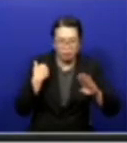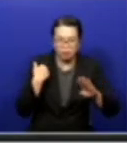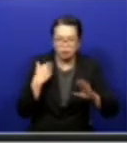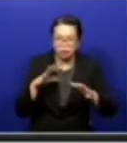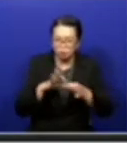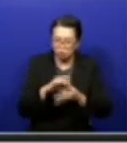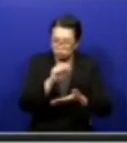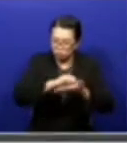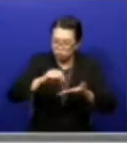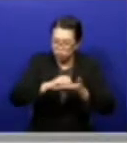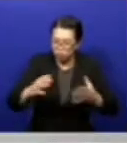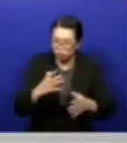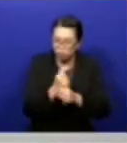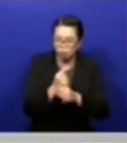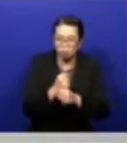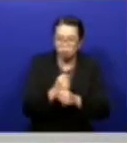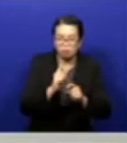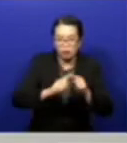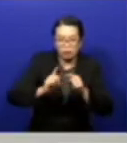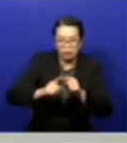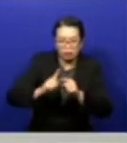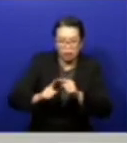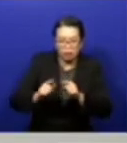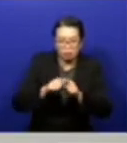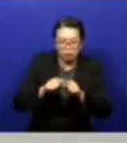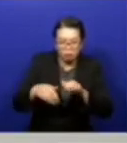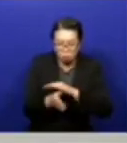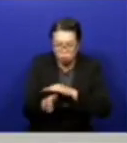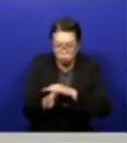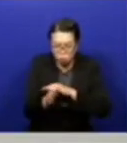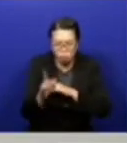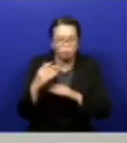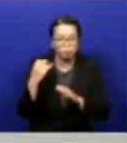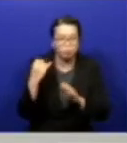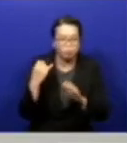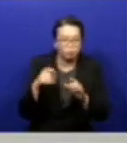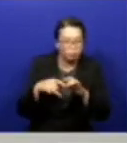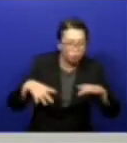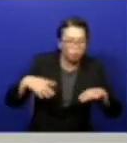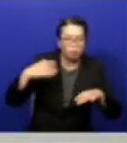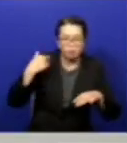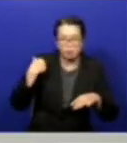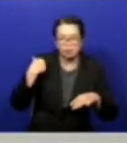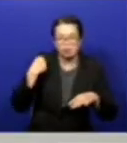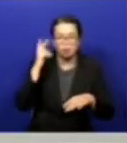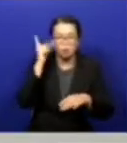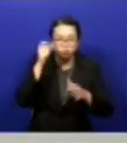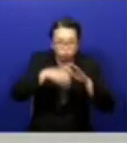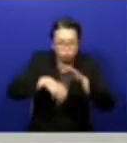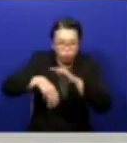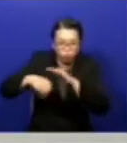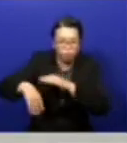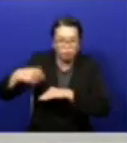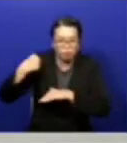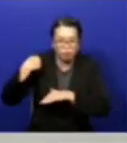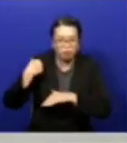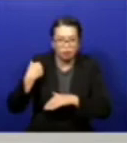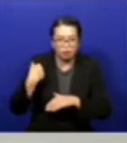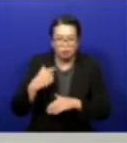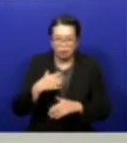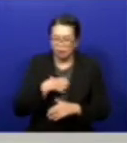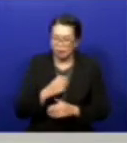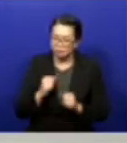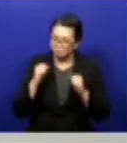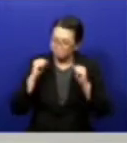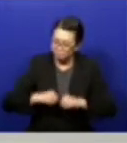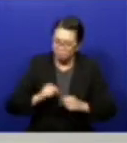การสืบสวนที่จะให้ประชาชนได้เชื่อมั่นในกระบวนการยุติธรรมของประเทศไทยผมเห็นด้วยอ